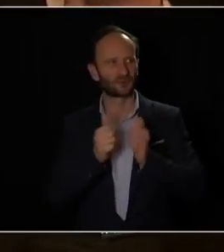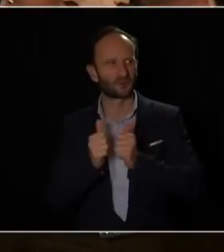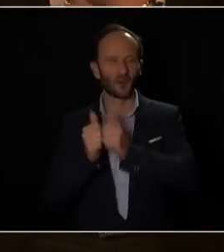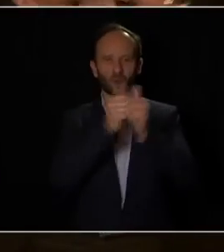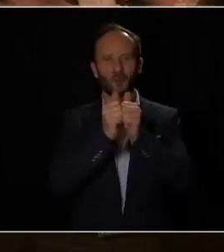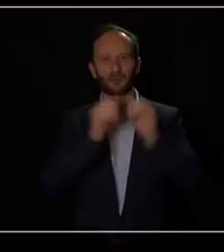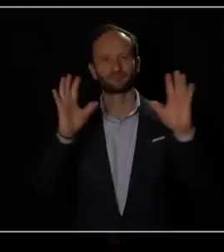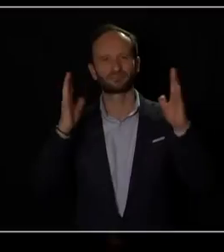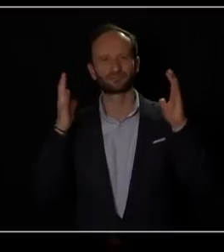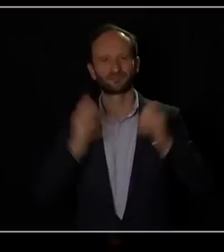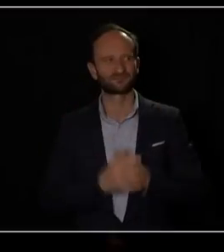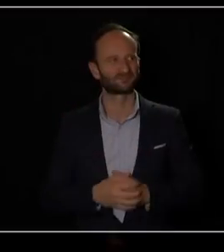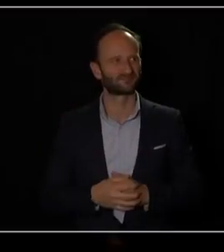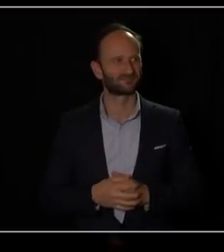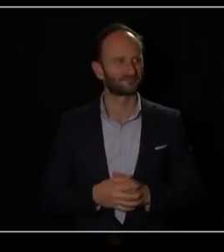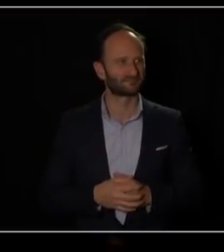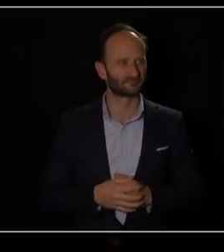saluer les autorités. Merci pour elles.